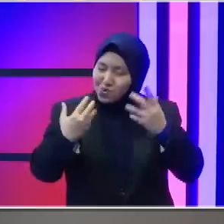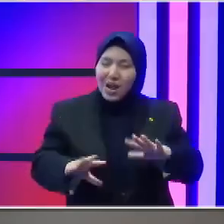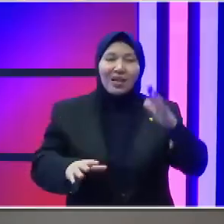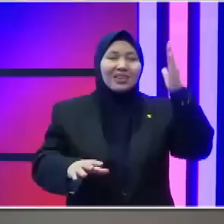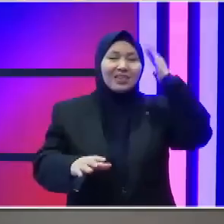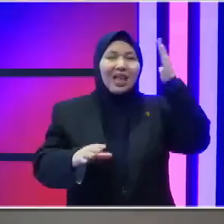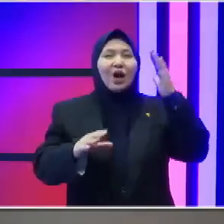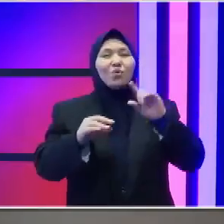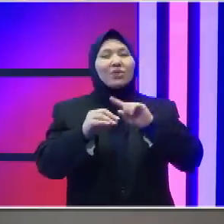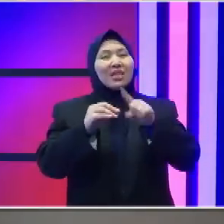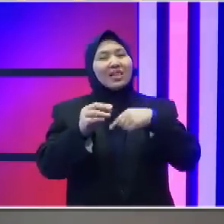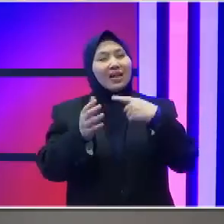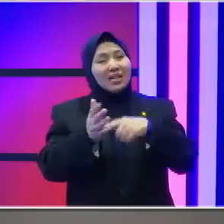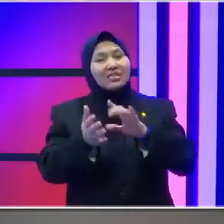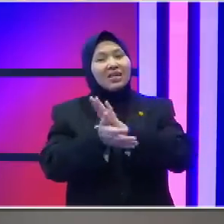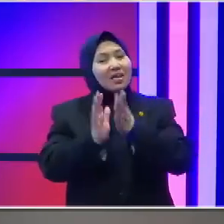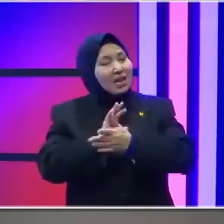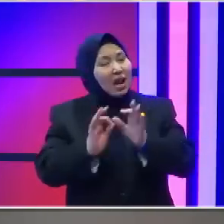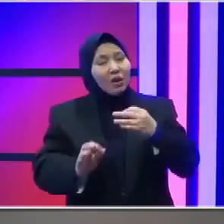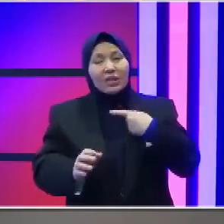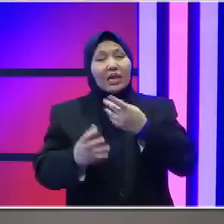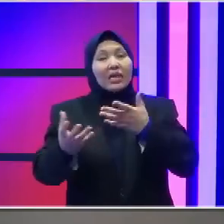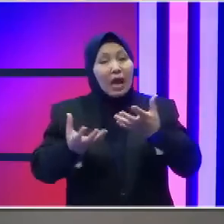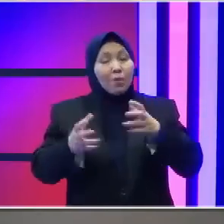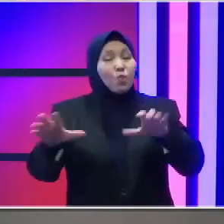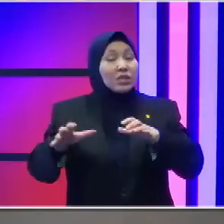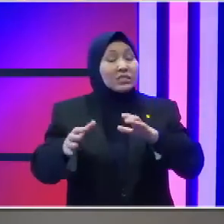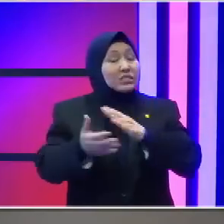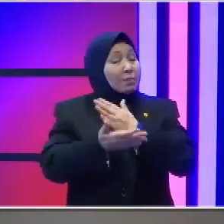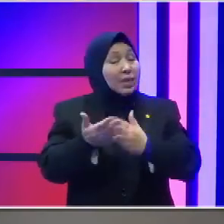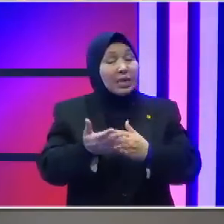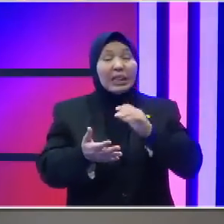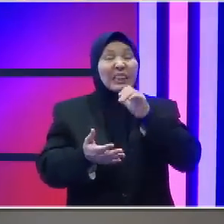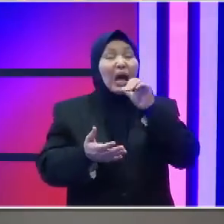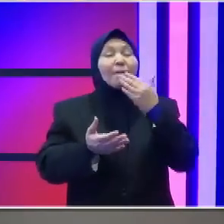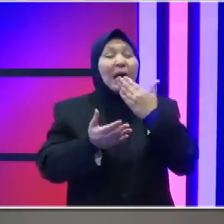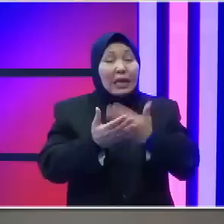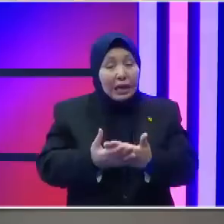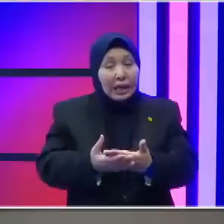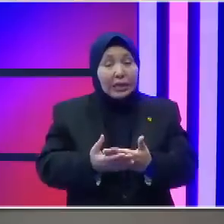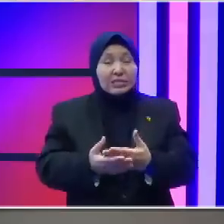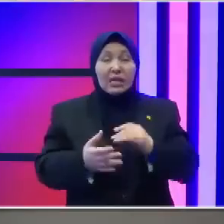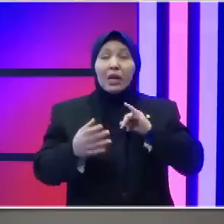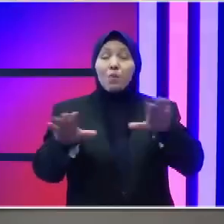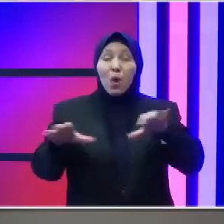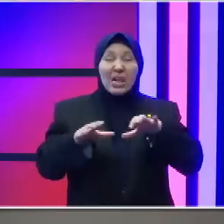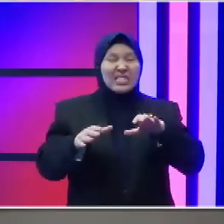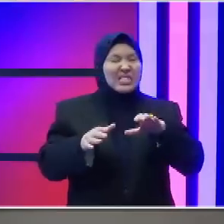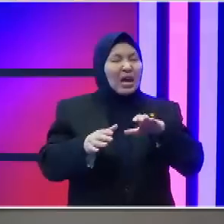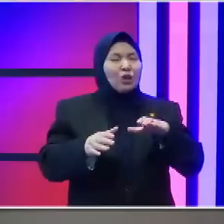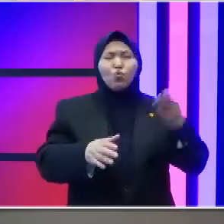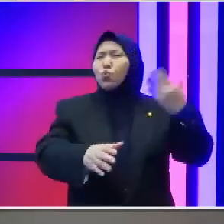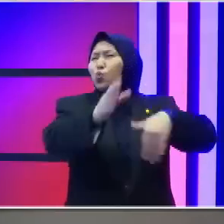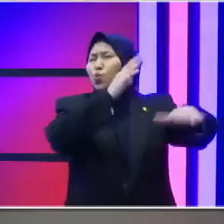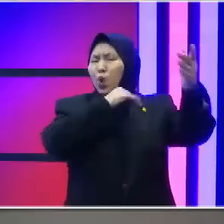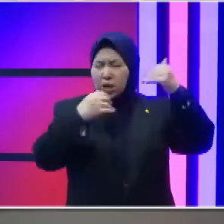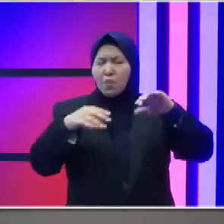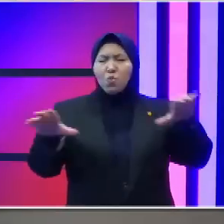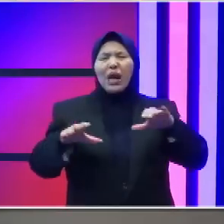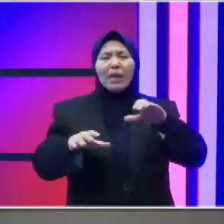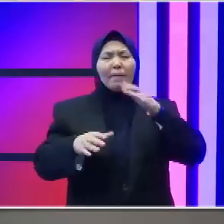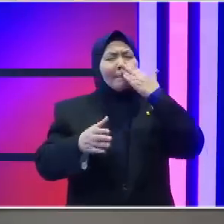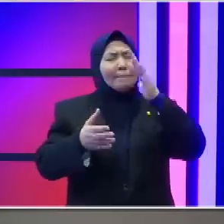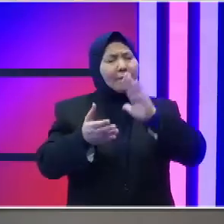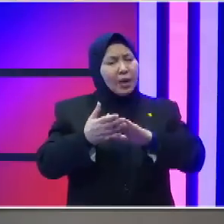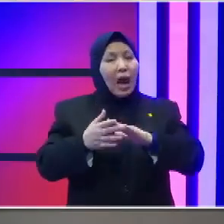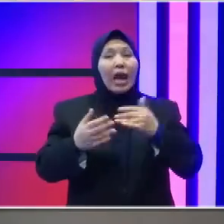ini menyebabkan kalau kita ada nak buat sesuatu yang tak baik saat ya, ataupun kita rasa saya ada buat sesuatu yang tak baik yang lepas, sebenarnya kalau